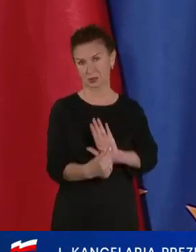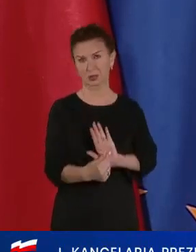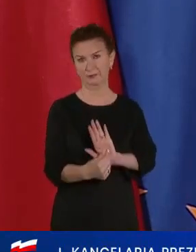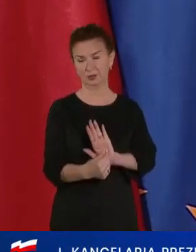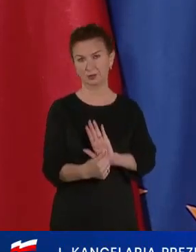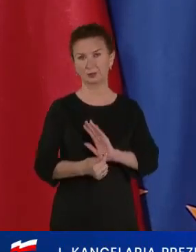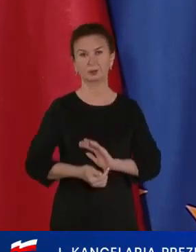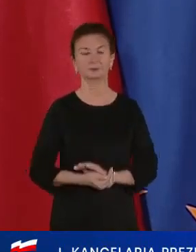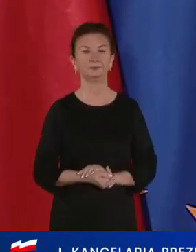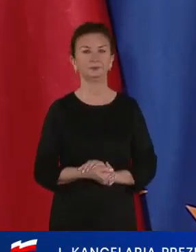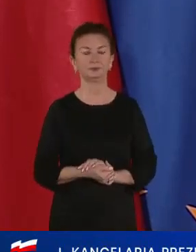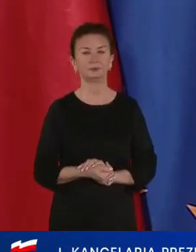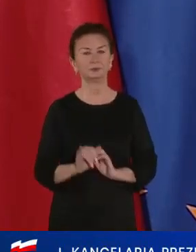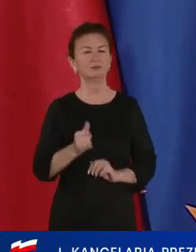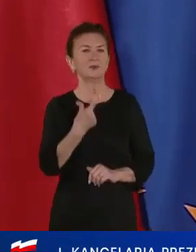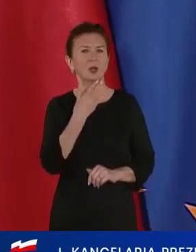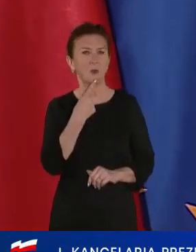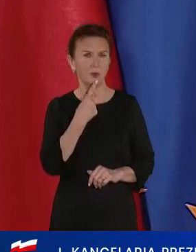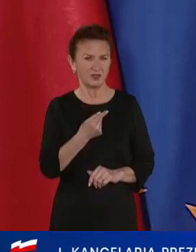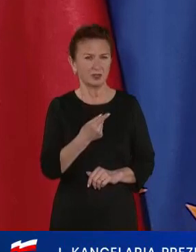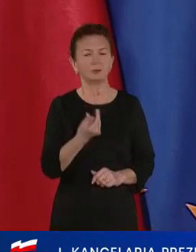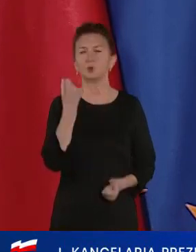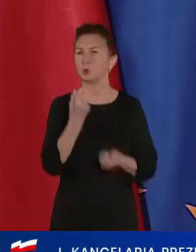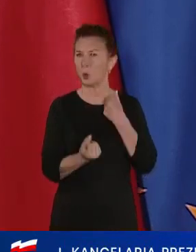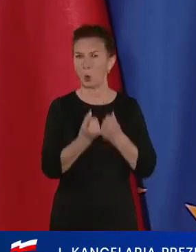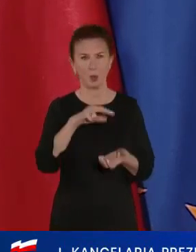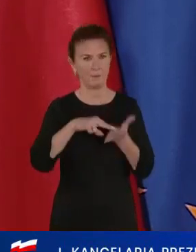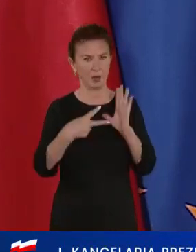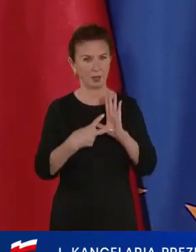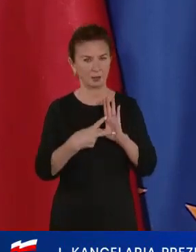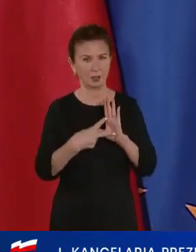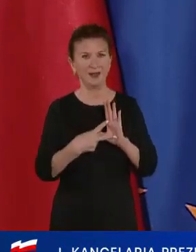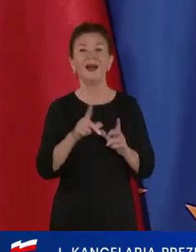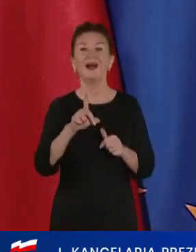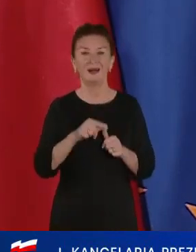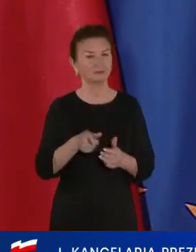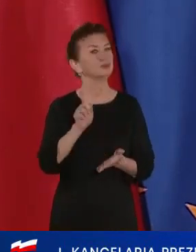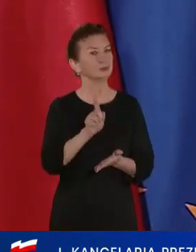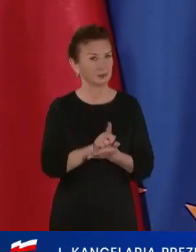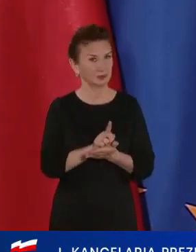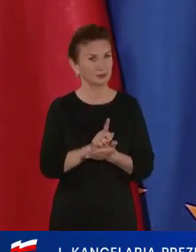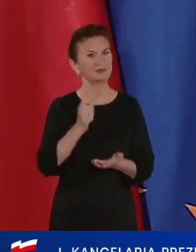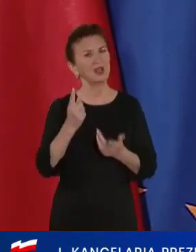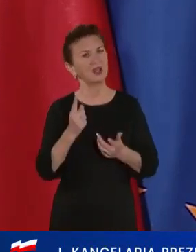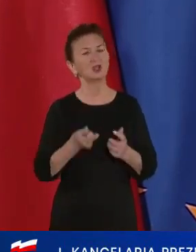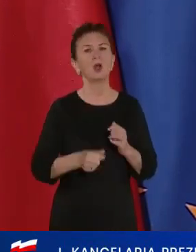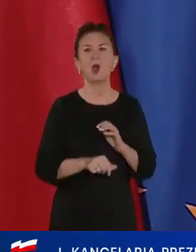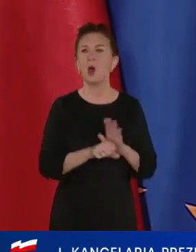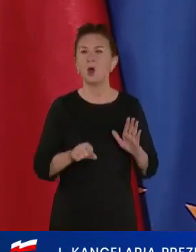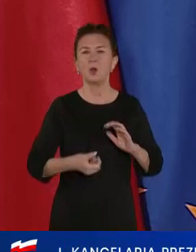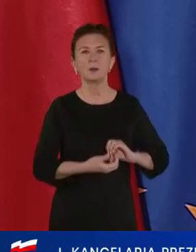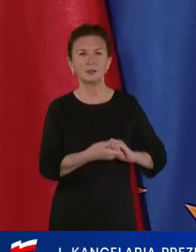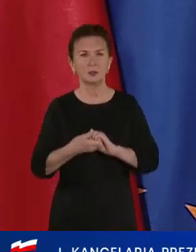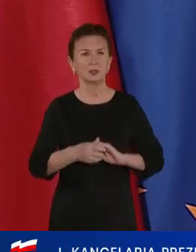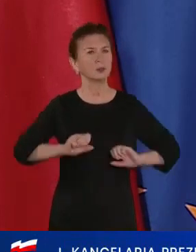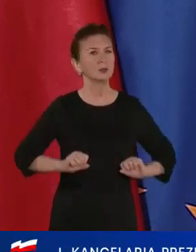Morawieckiego przedstawiony. Jak powiedziałem, to jest plan trudny i jego powodzenie zależy od solidarności, od